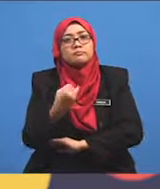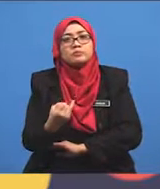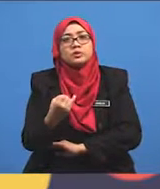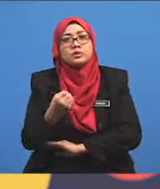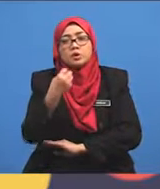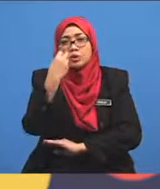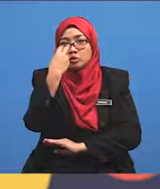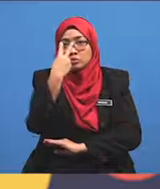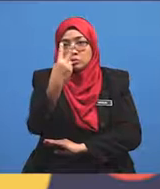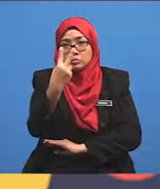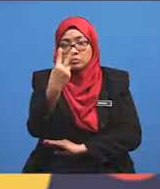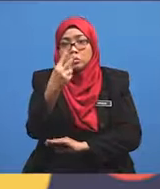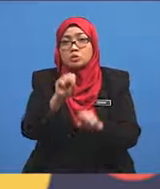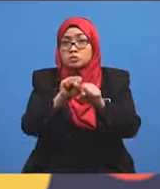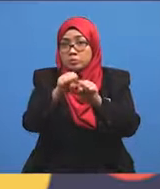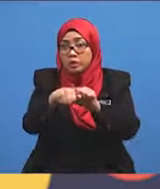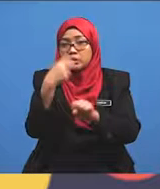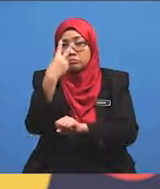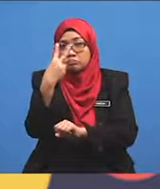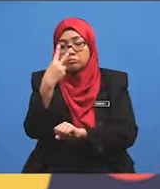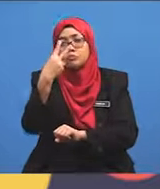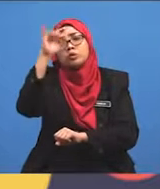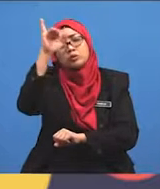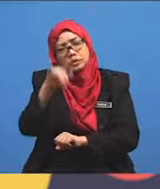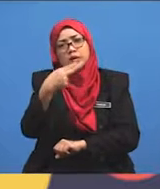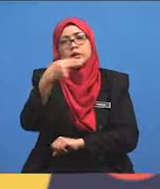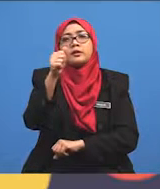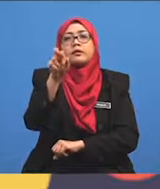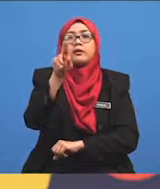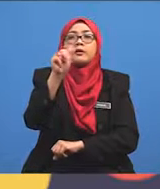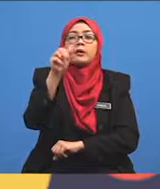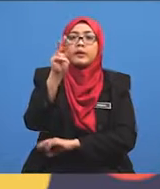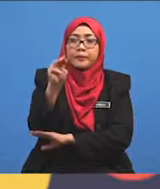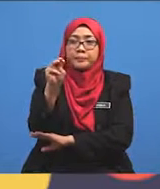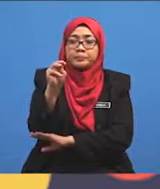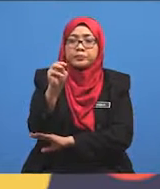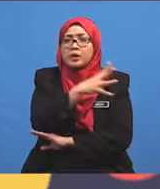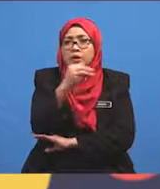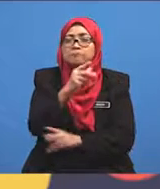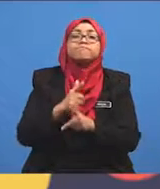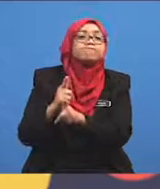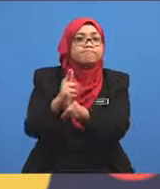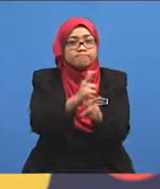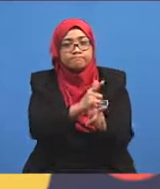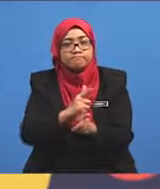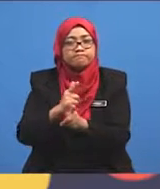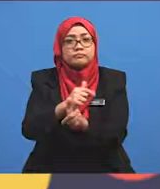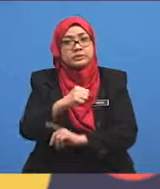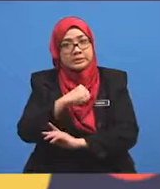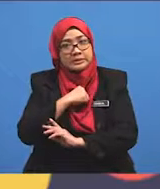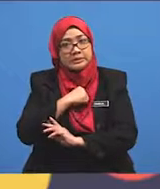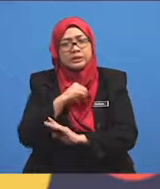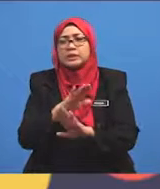mereka daripada memandang yang haram dan memelihara kehormatan mereka, dan